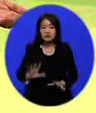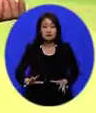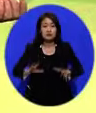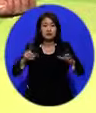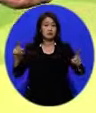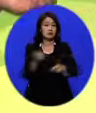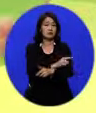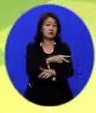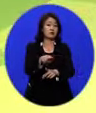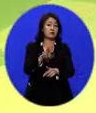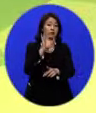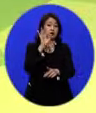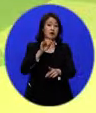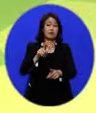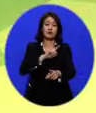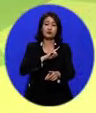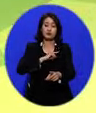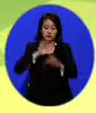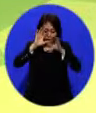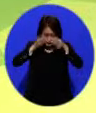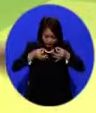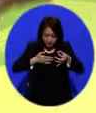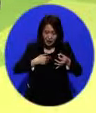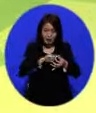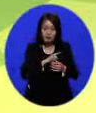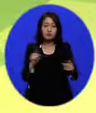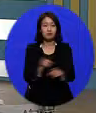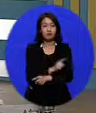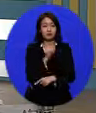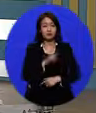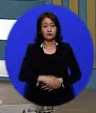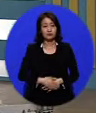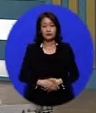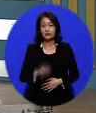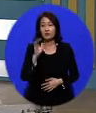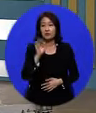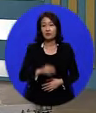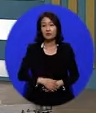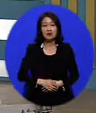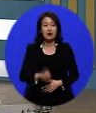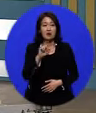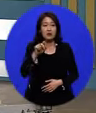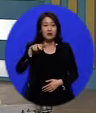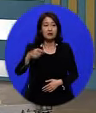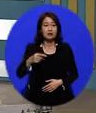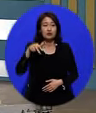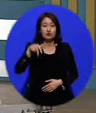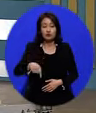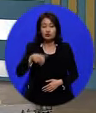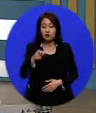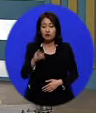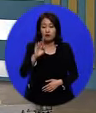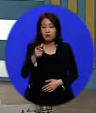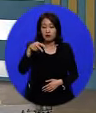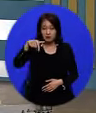바꿔버려요. 세상만 바꾸기 전에 나를 바꿔요. 그렇지 않아요? 마크 주커버그는 뭐죠? 세상이